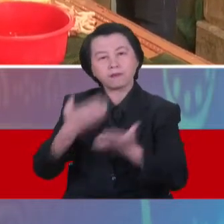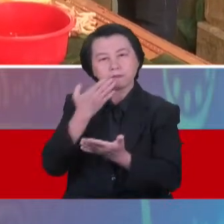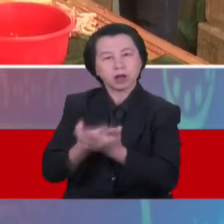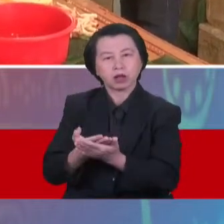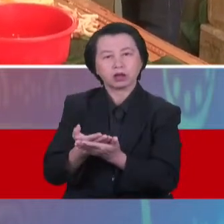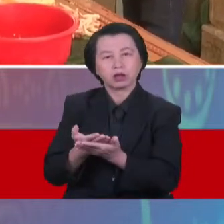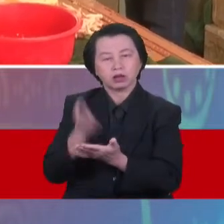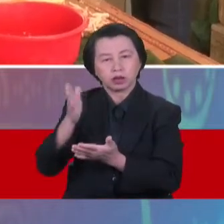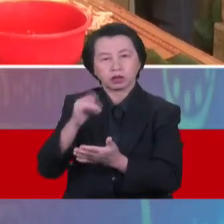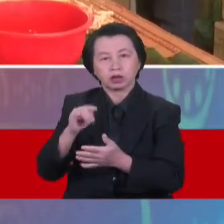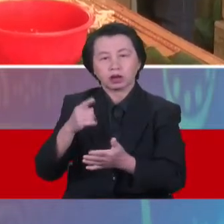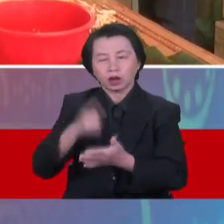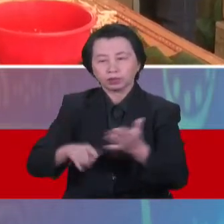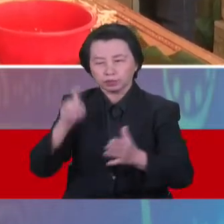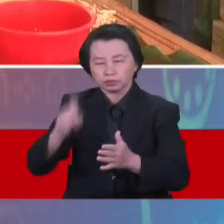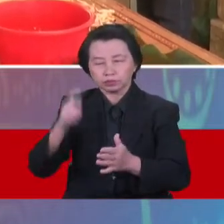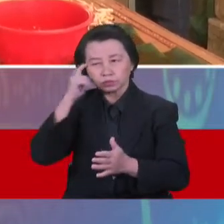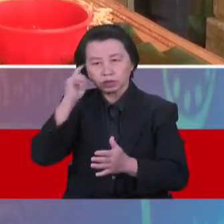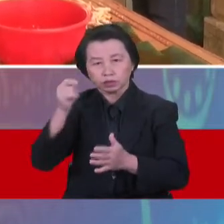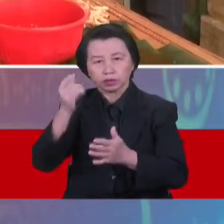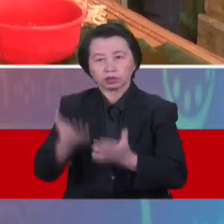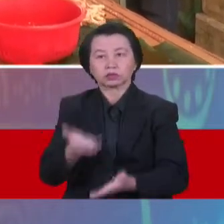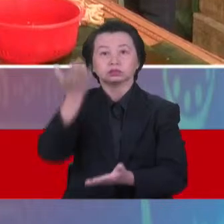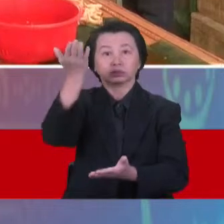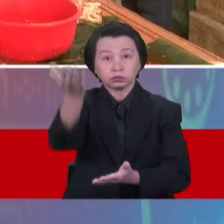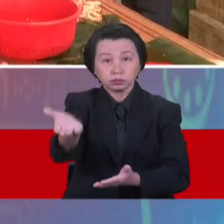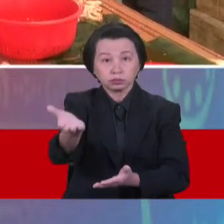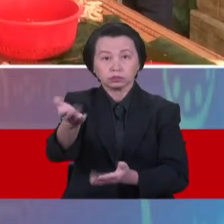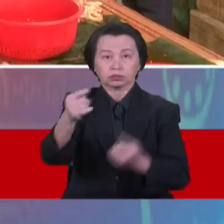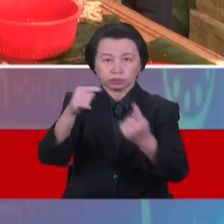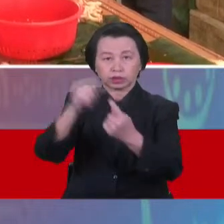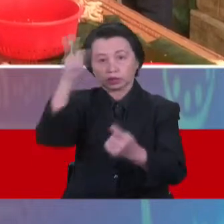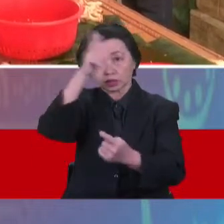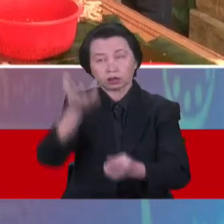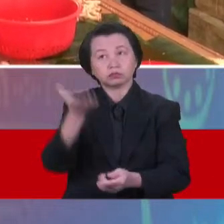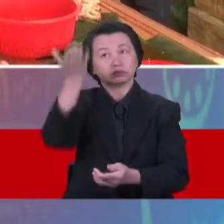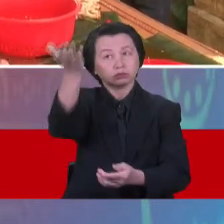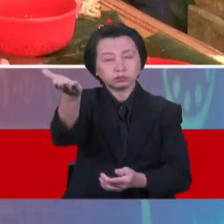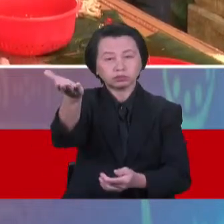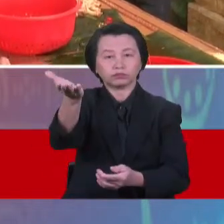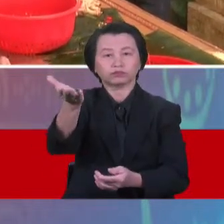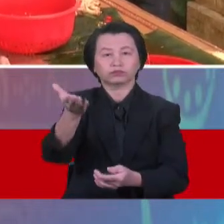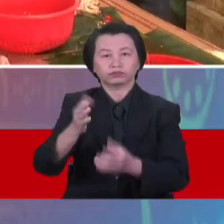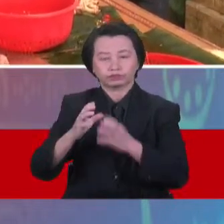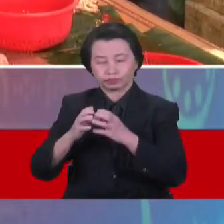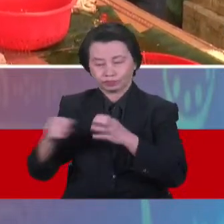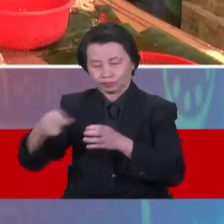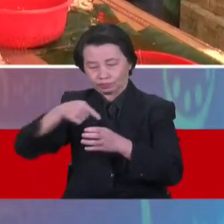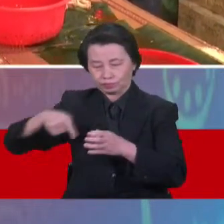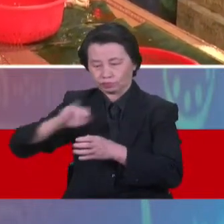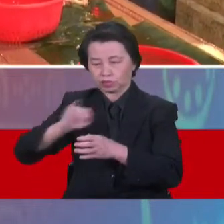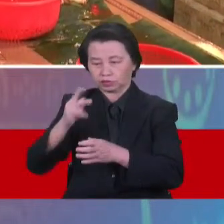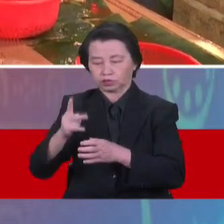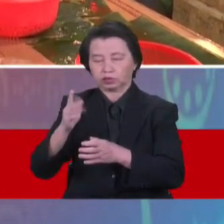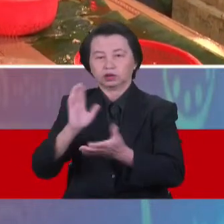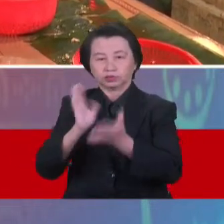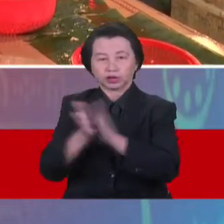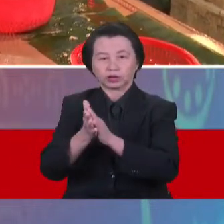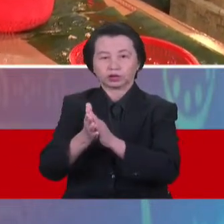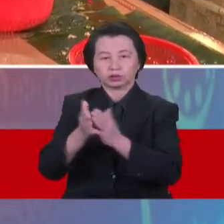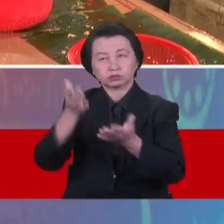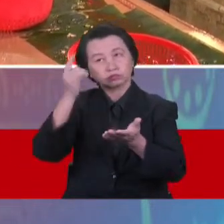apa yang kami fikir yang perlu kita angkat, kami akan angkat kepada kerajaan supaya perimbangan diberi